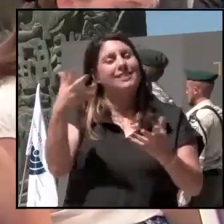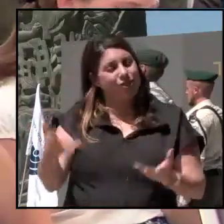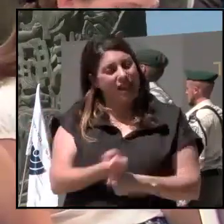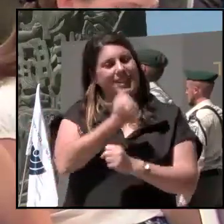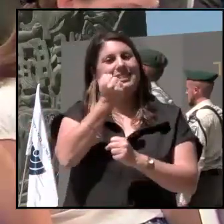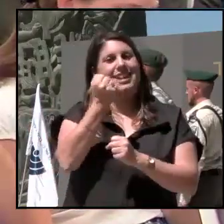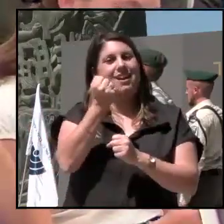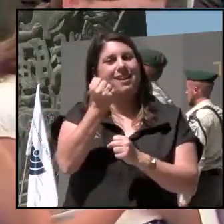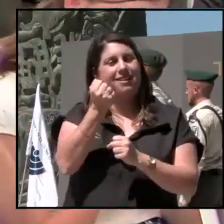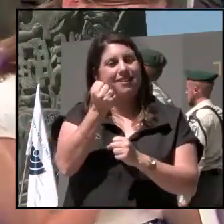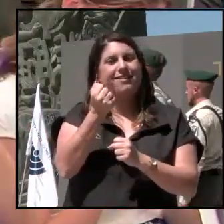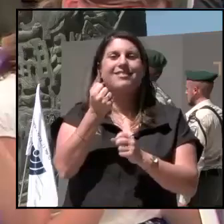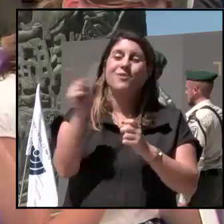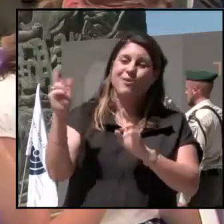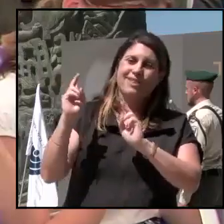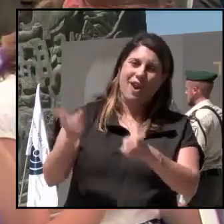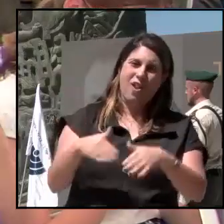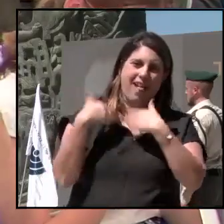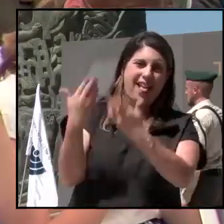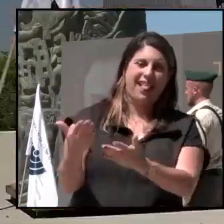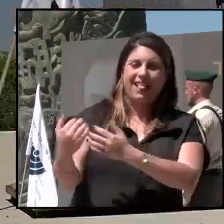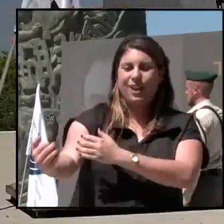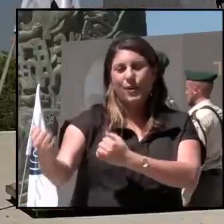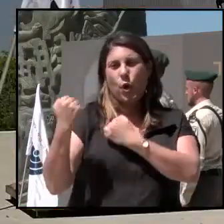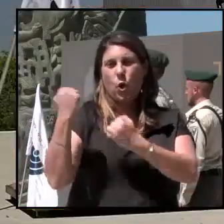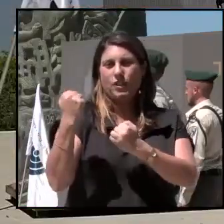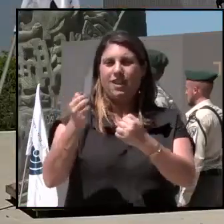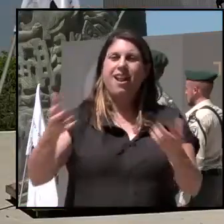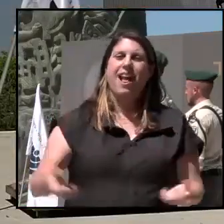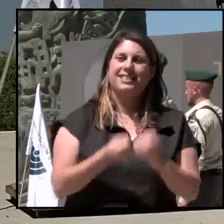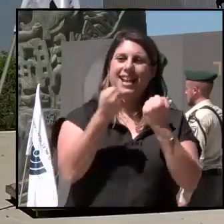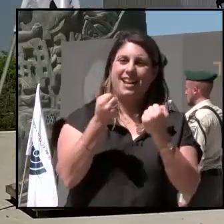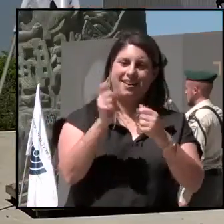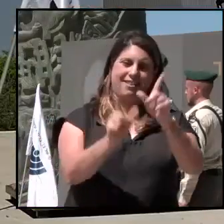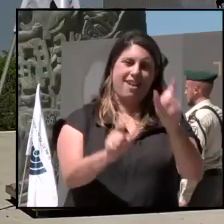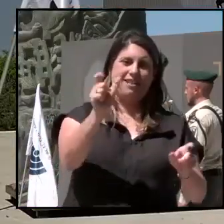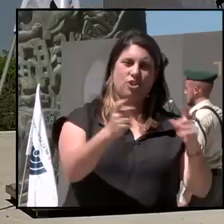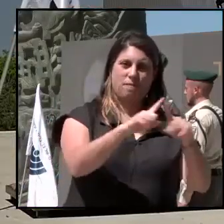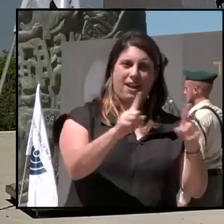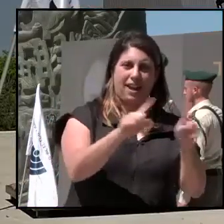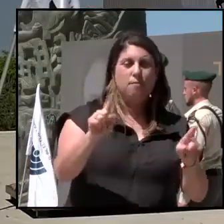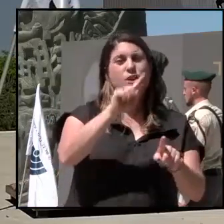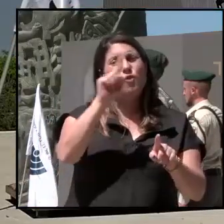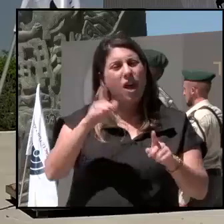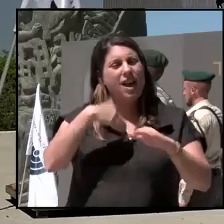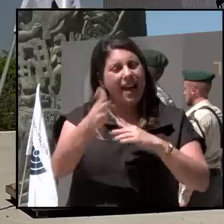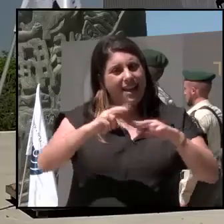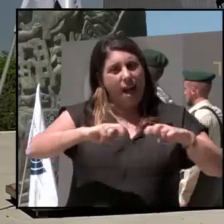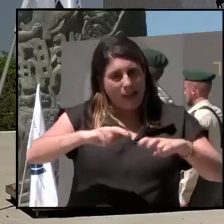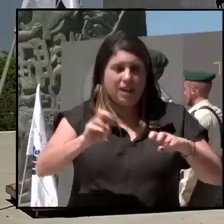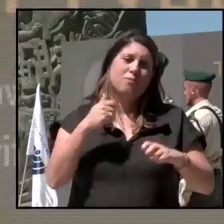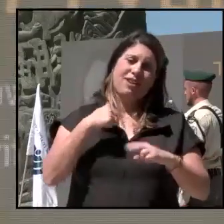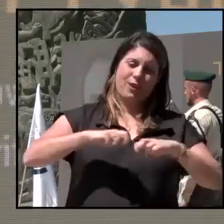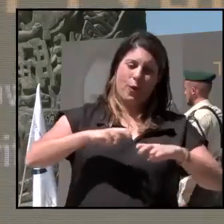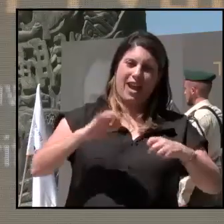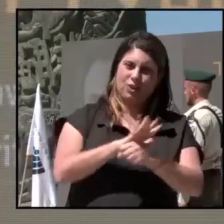בחיים, זה יכול לתת לו את הכוחות להציל את הזולת. ואולי אחרי כל המחקרים, ואני הרי חוקרת